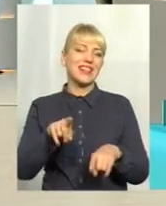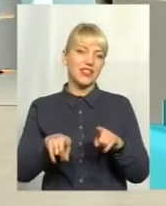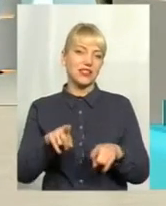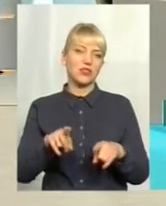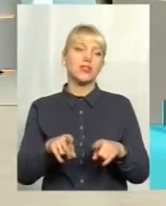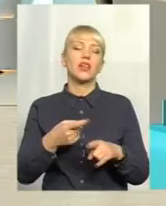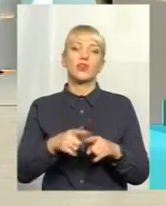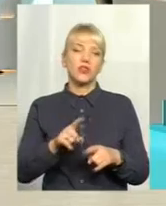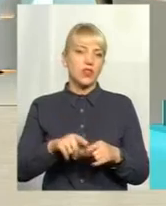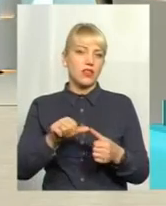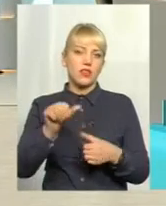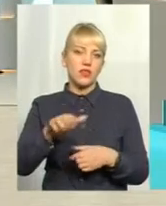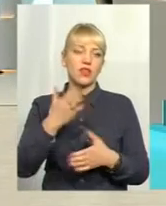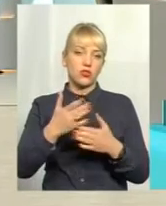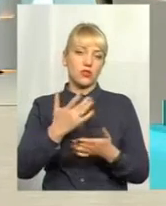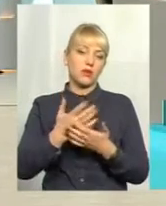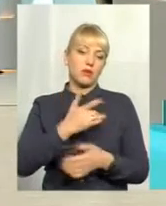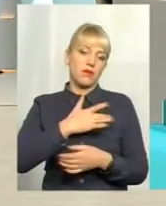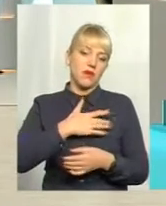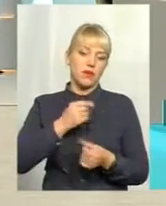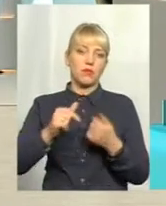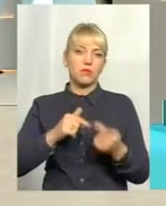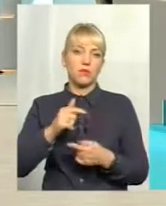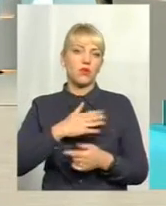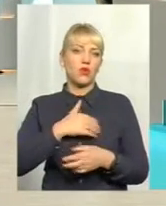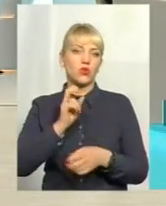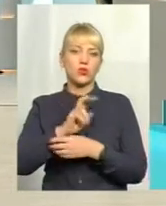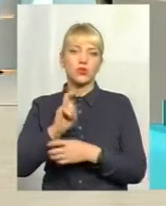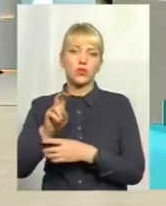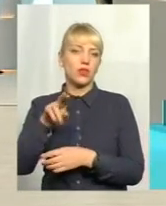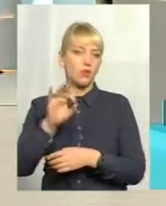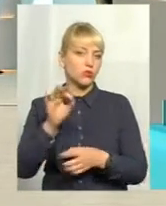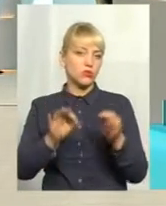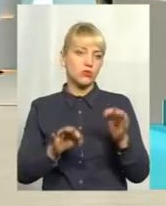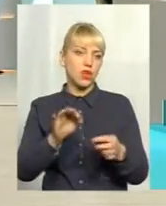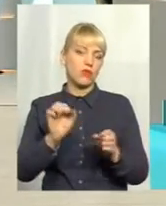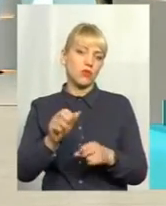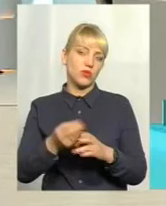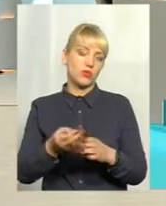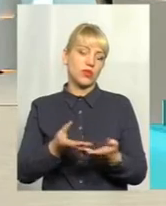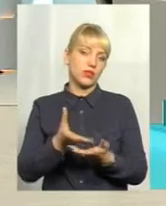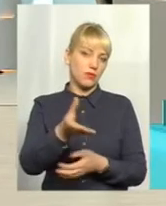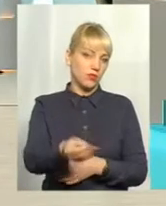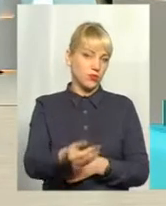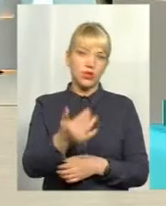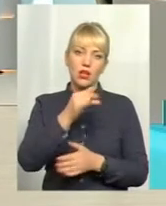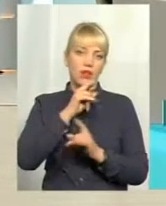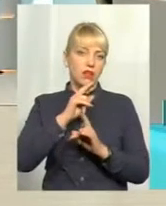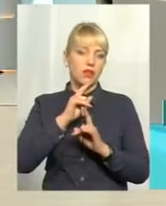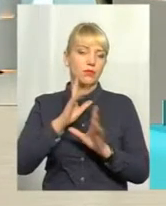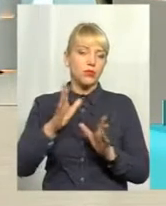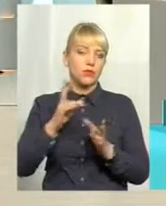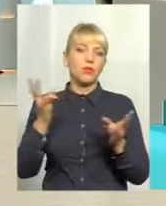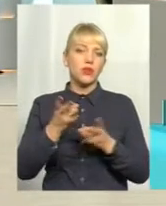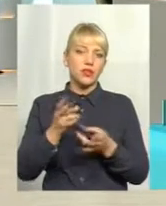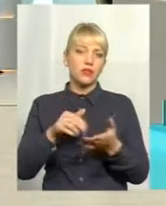виключаємо. Розумієте, якщо це приватний підприємець, він не хоче ходити по судах, то він може відшкодує, і тоді нема такої потреби йти в